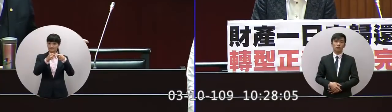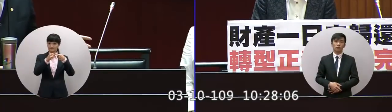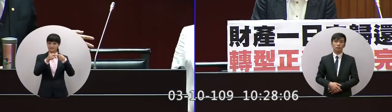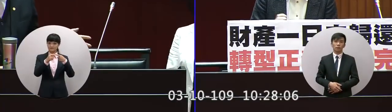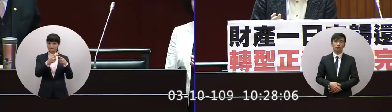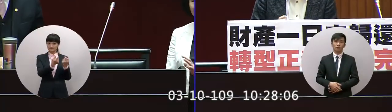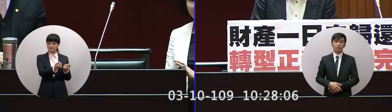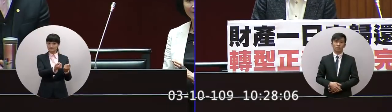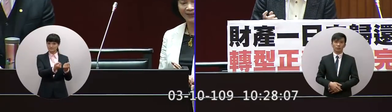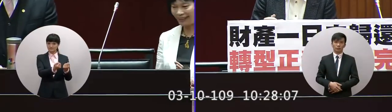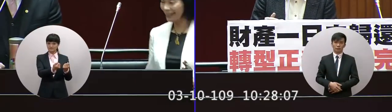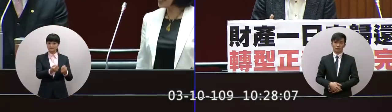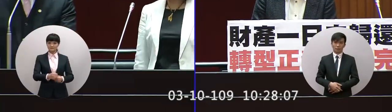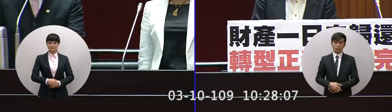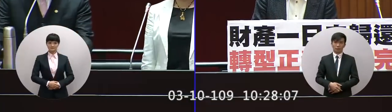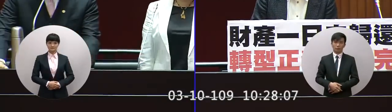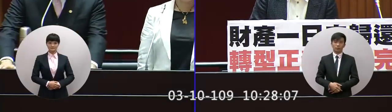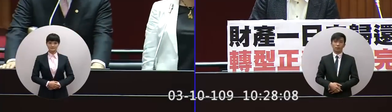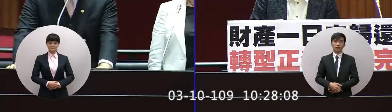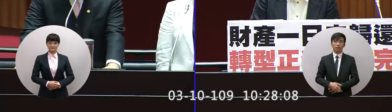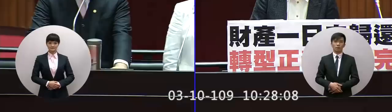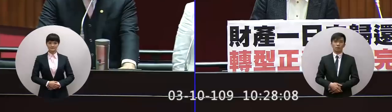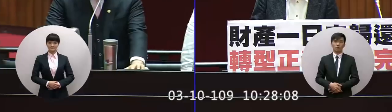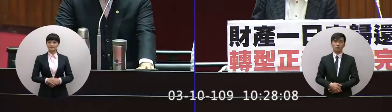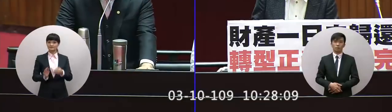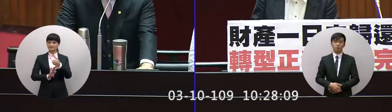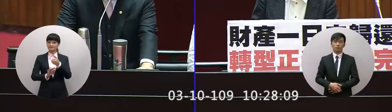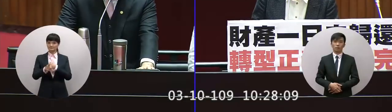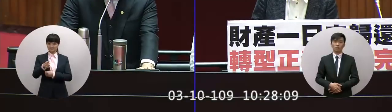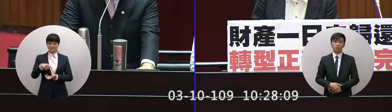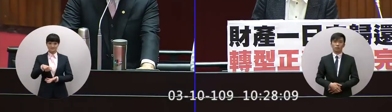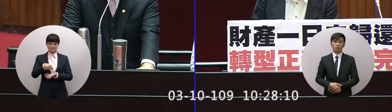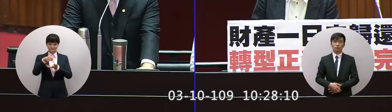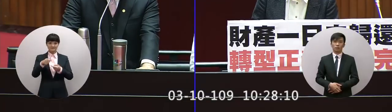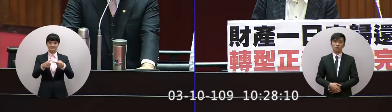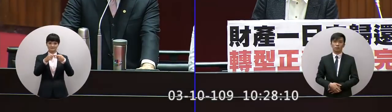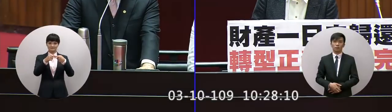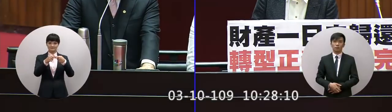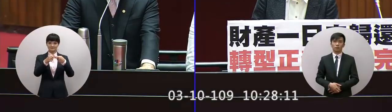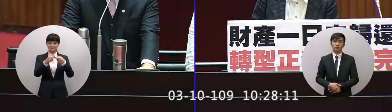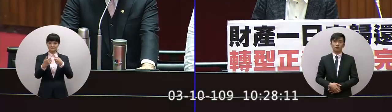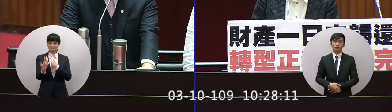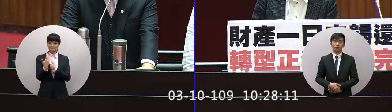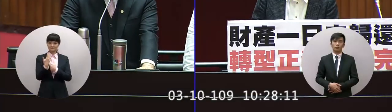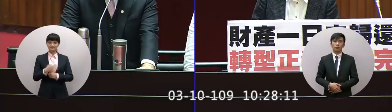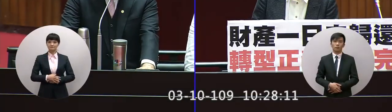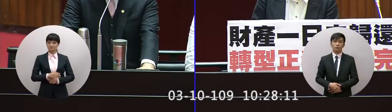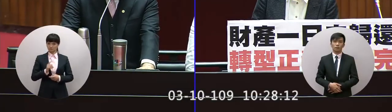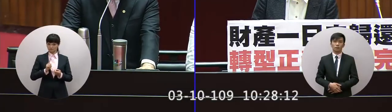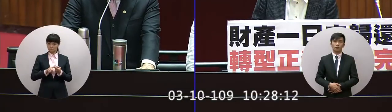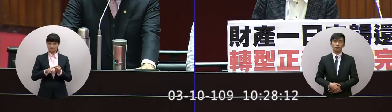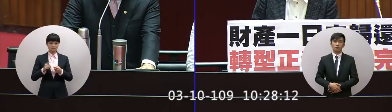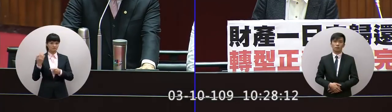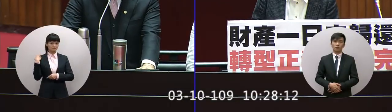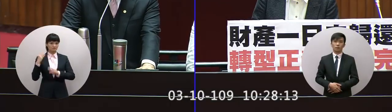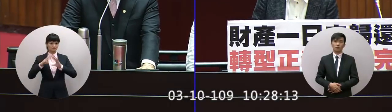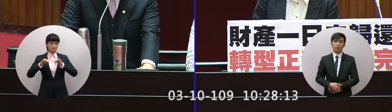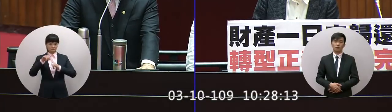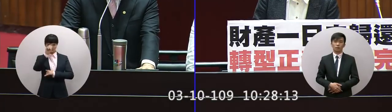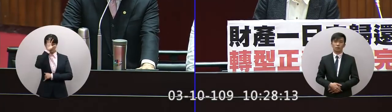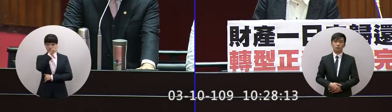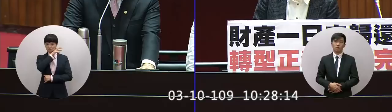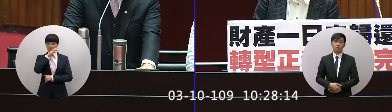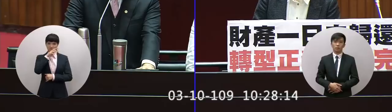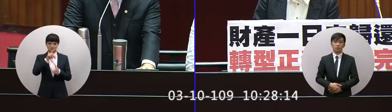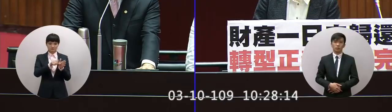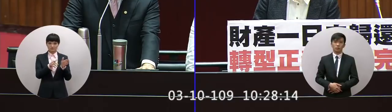啊，对啊， 对，就是 这个委员所讲第一个问题，确实国民党威权统治时期的